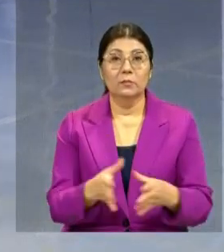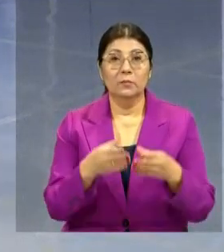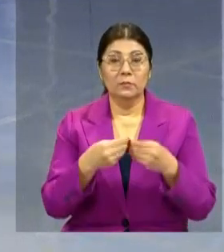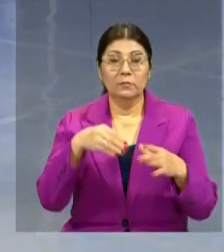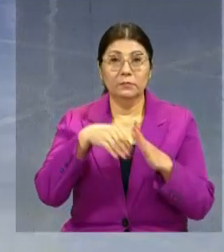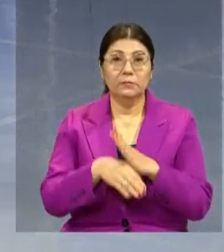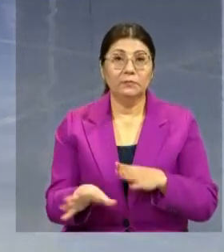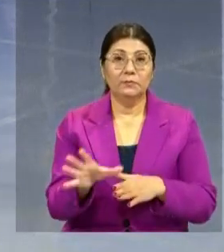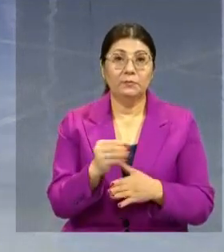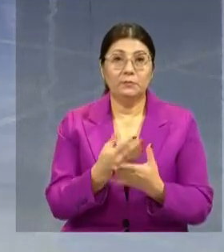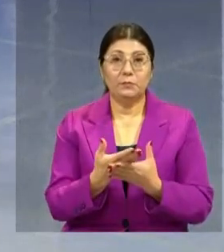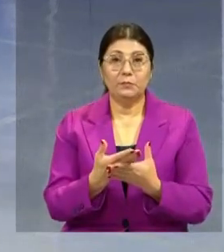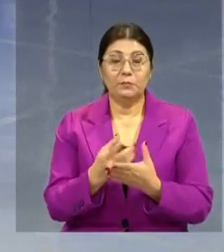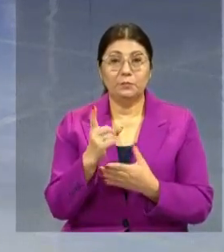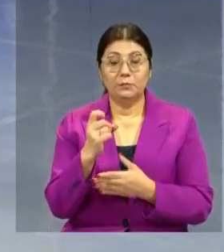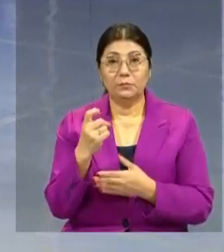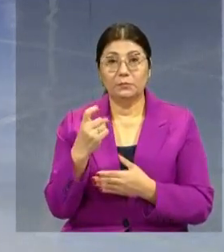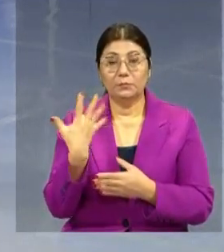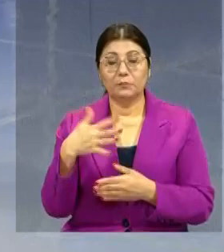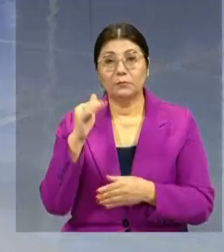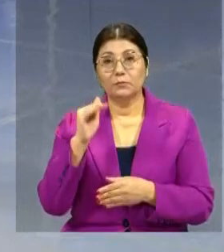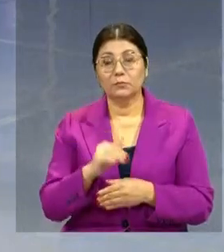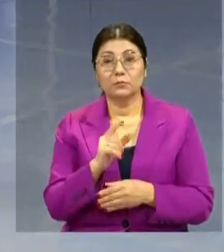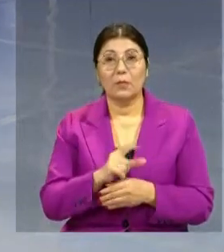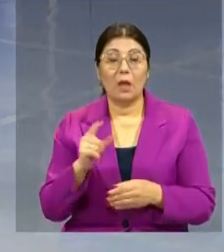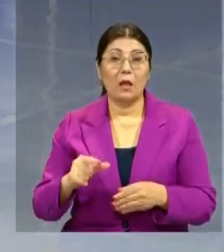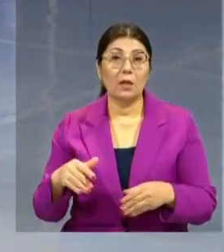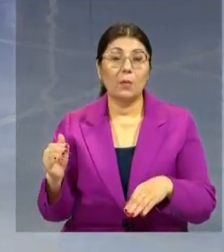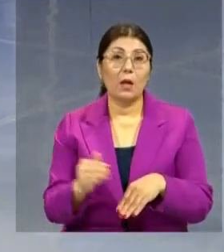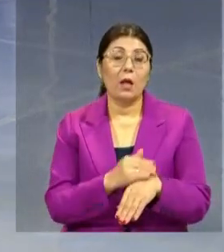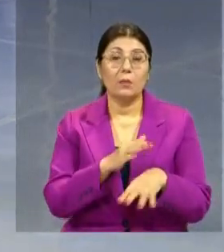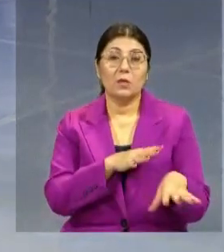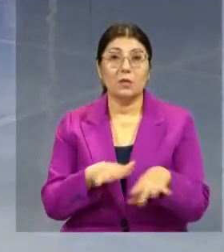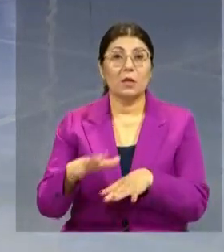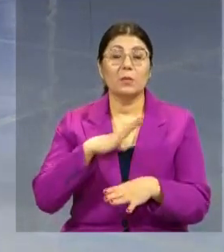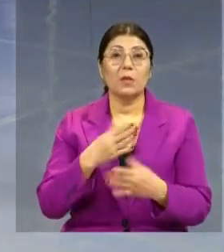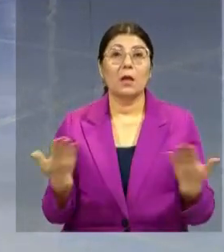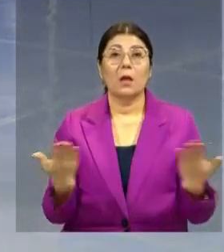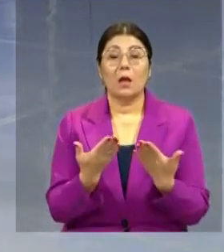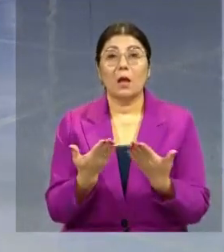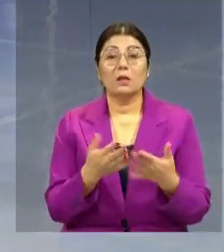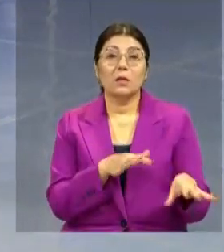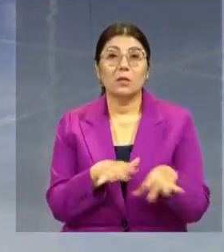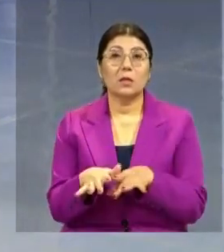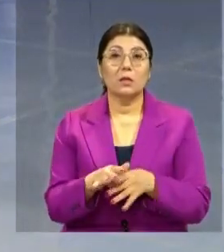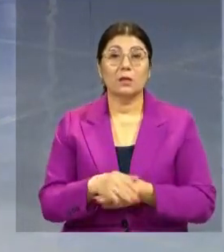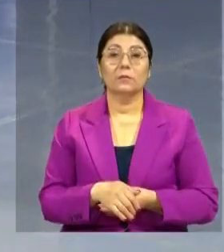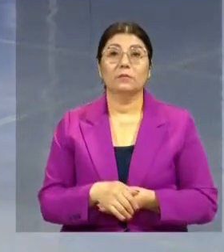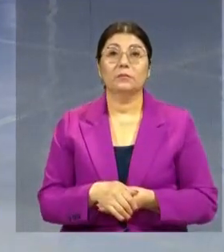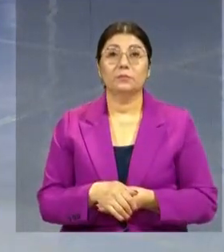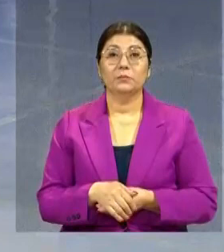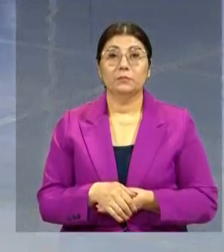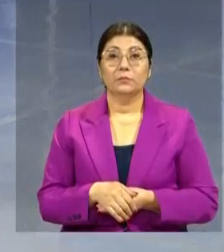барлық шараларды айтқан кезде 150 мың адамға қайырымдылық шаралары жасалды. Қандай қайырымдылық шаралары? Бұл енді